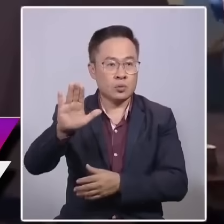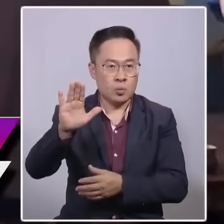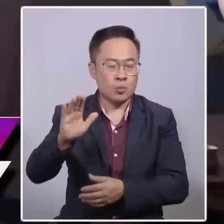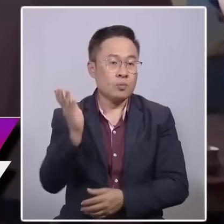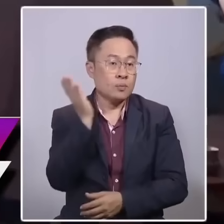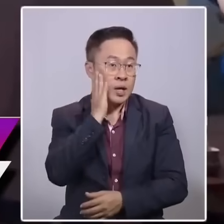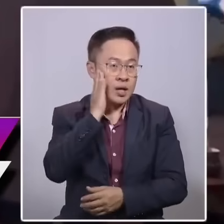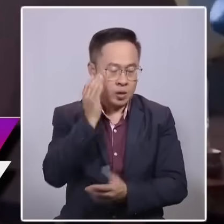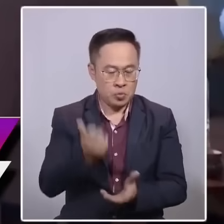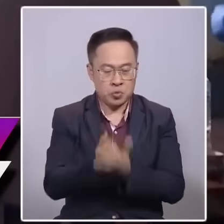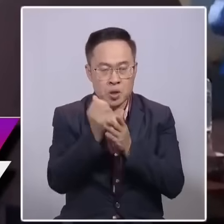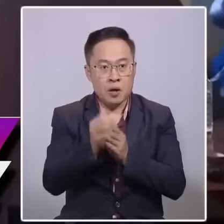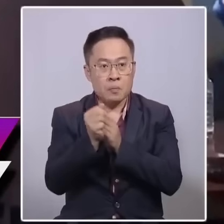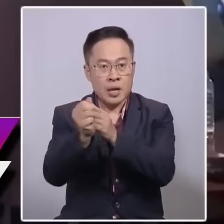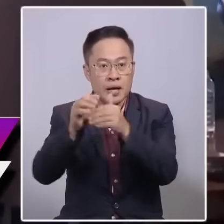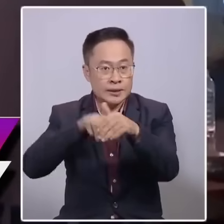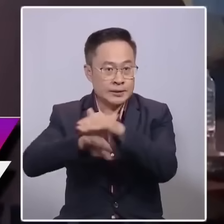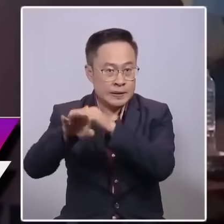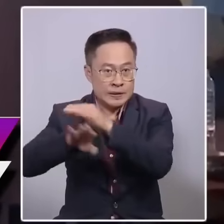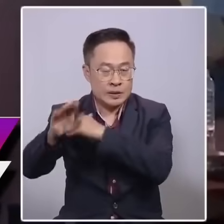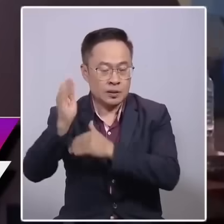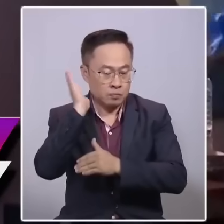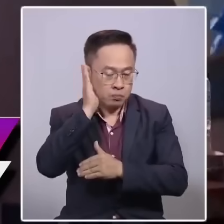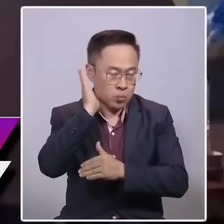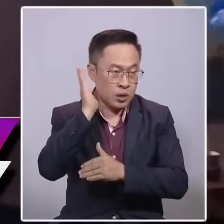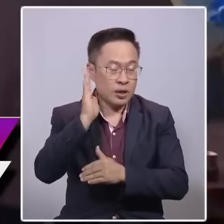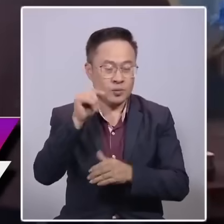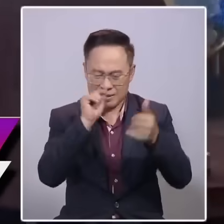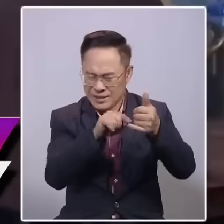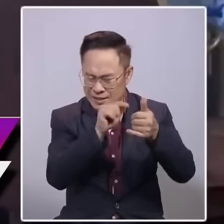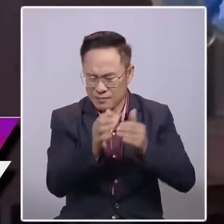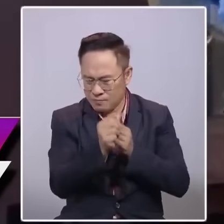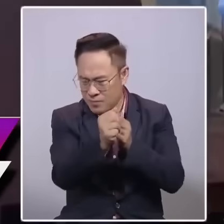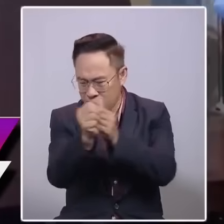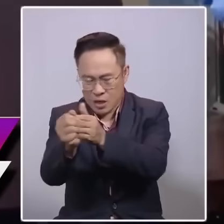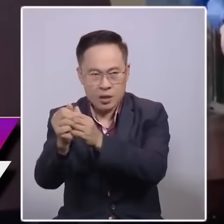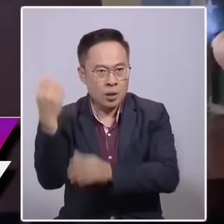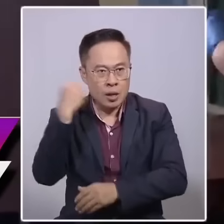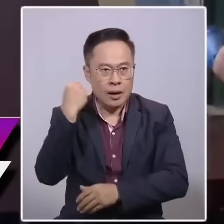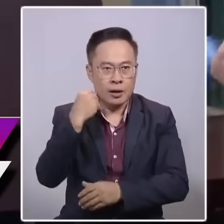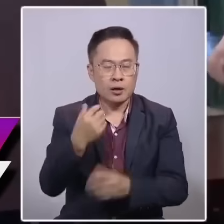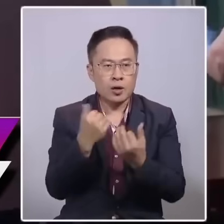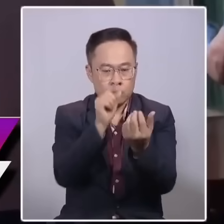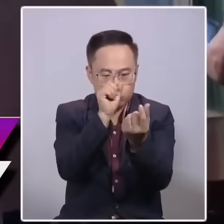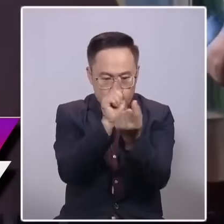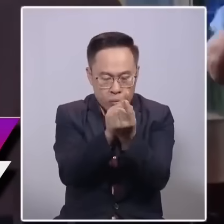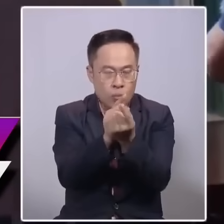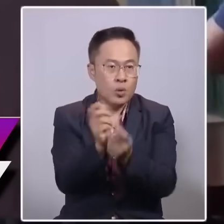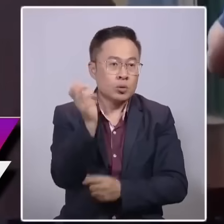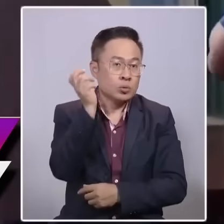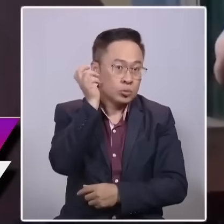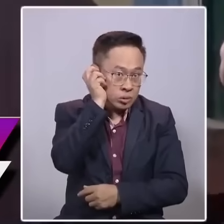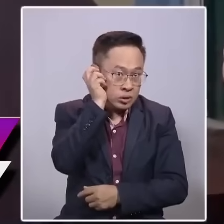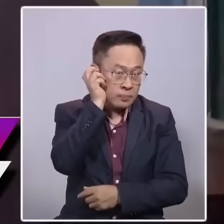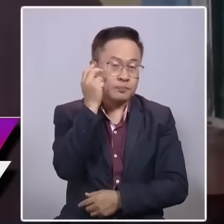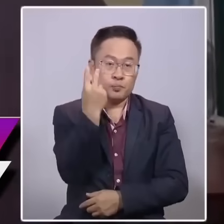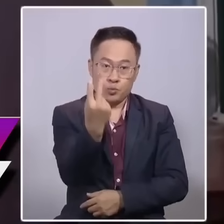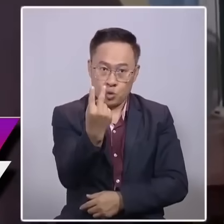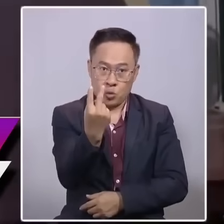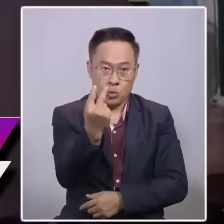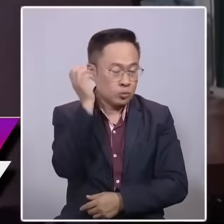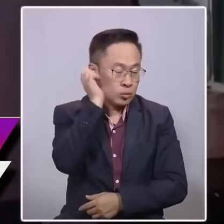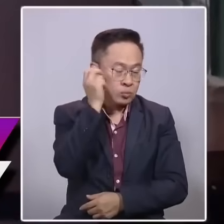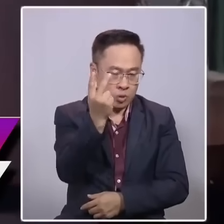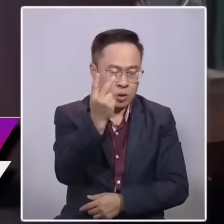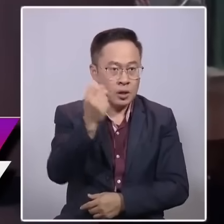ให้การช่วยเหลือเสี่แป้งในการหลบหนีการจับกุมด้วยและจากการไปตรวจค้นนะคะก็ไปยึดโทรศัพท์มือถือ 2เครื่องเจ้าหน้าที่